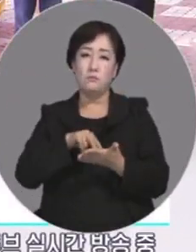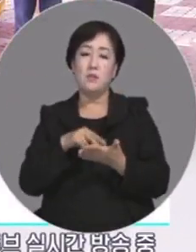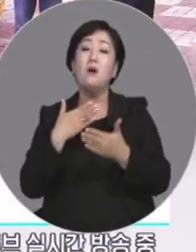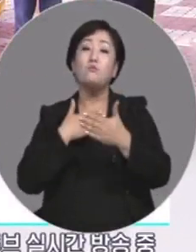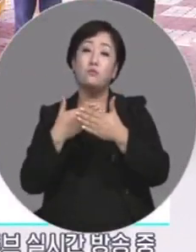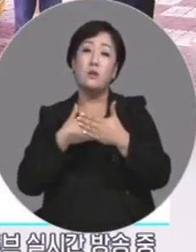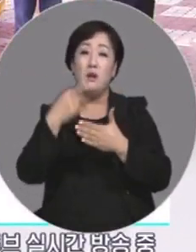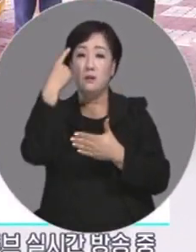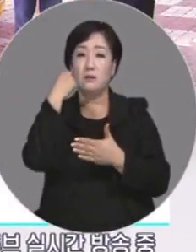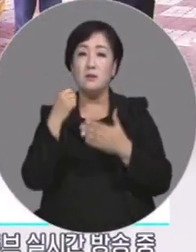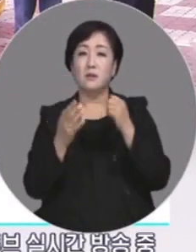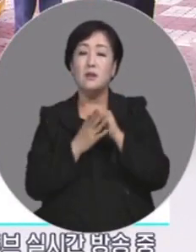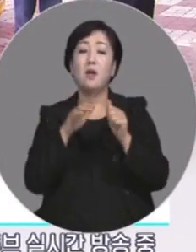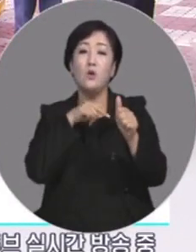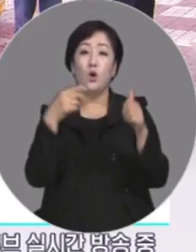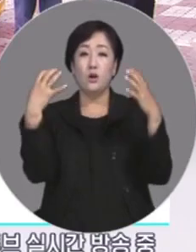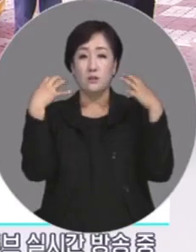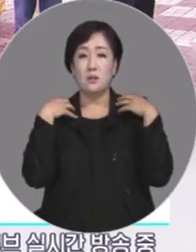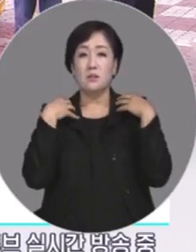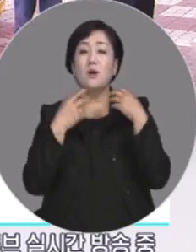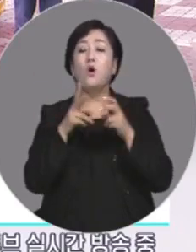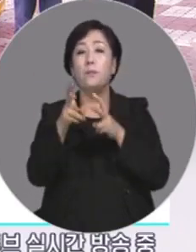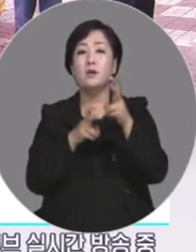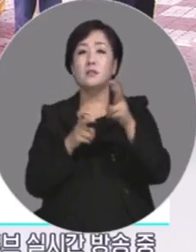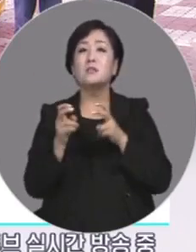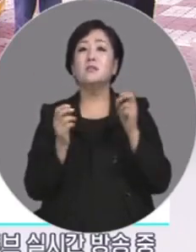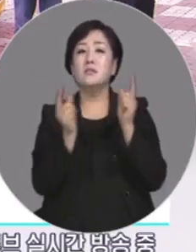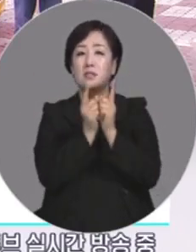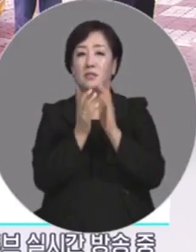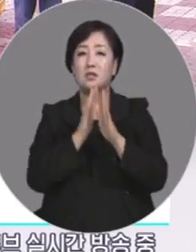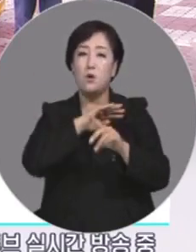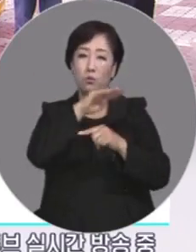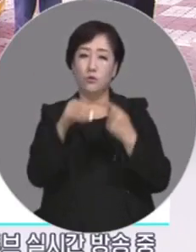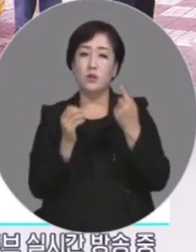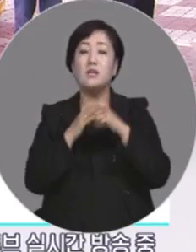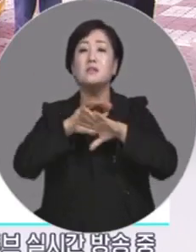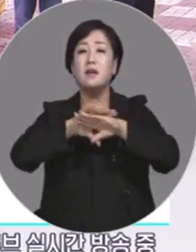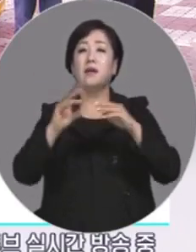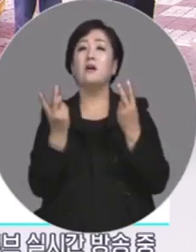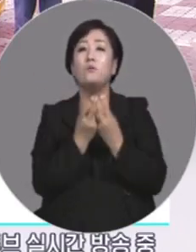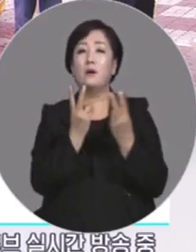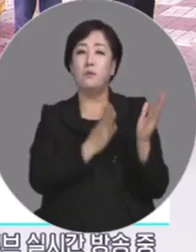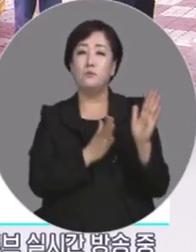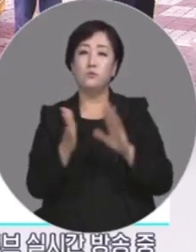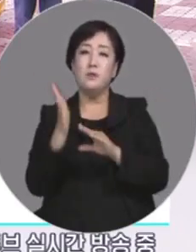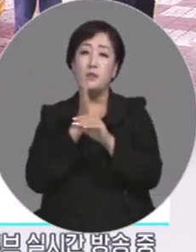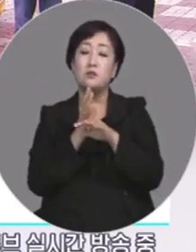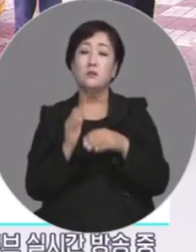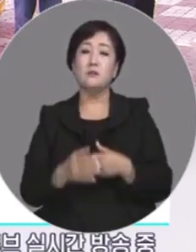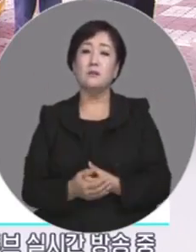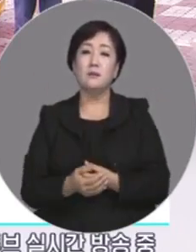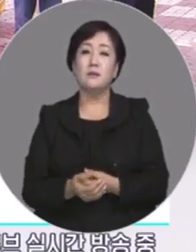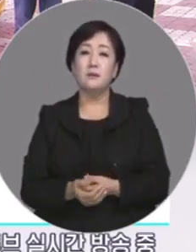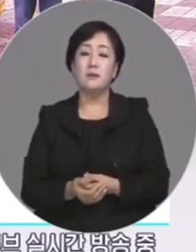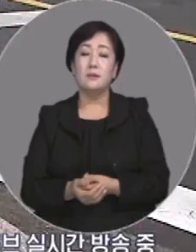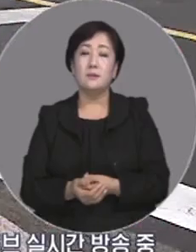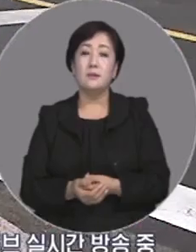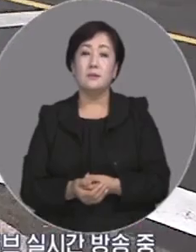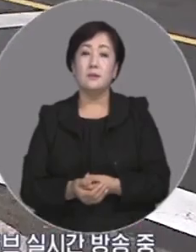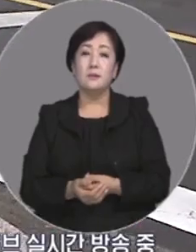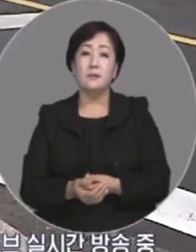사실인데요. 울산시교육청이 통학버스 시범 운영을 도입해 이 문제를 해결하고 있습니다. 김익현 기자입니다.